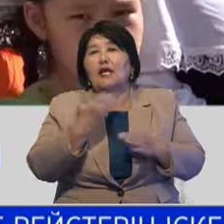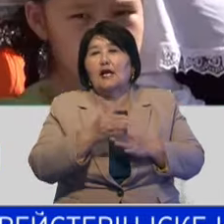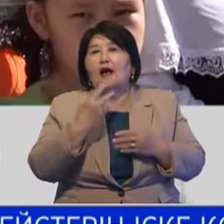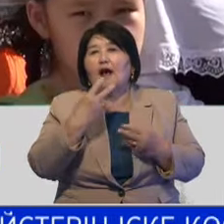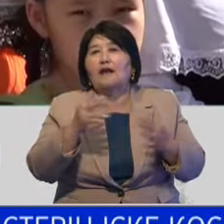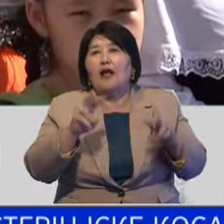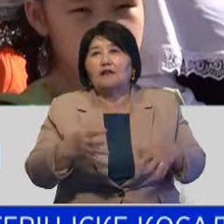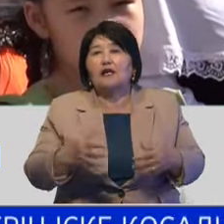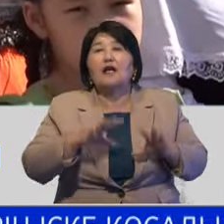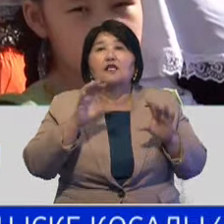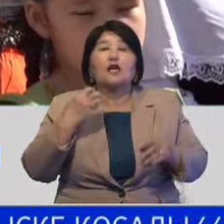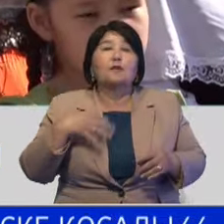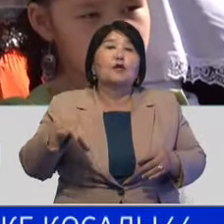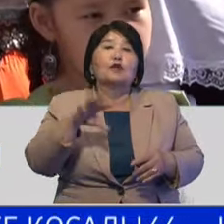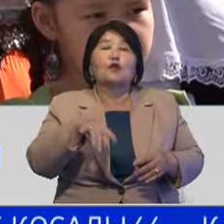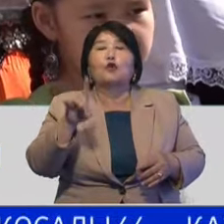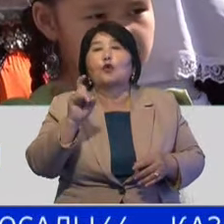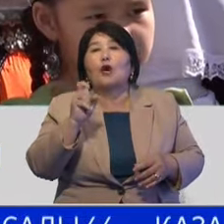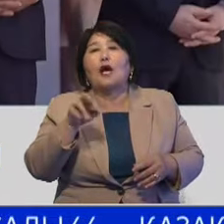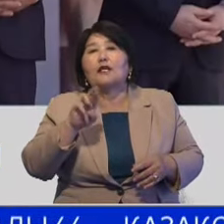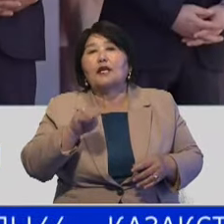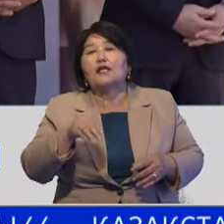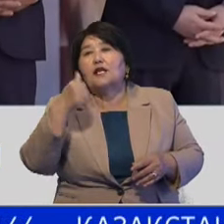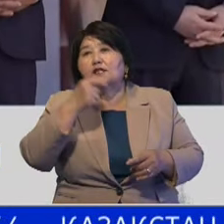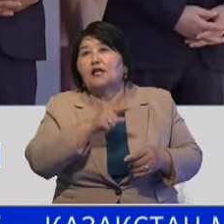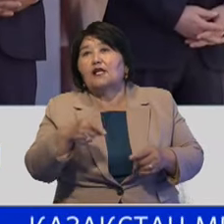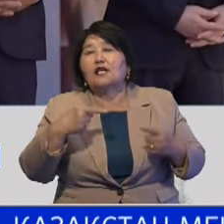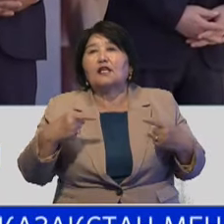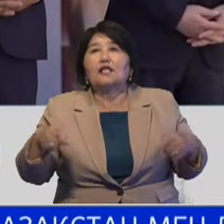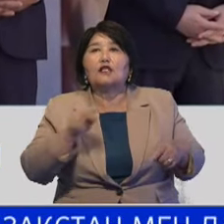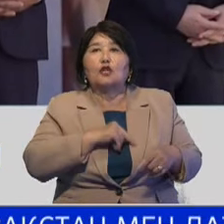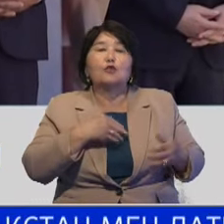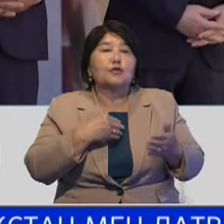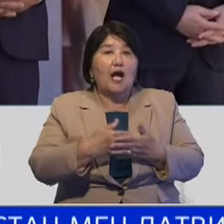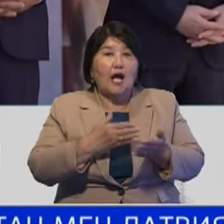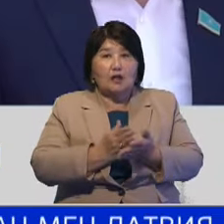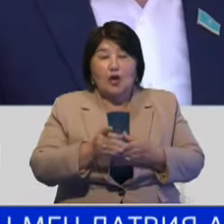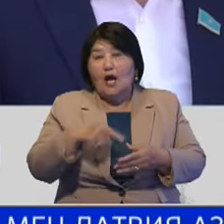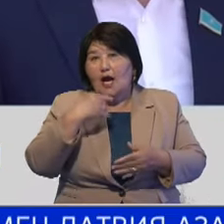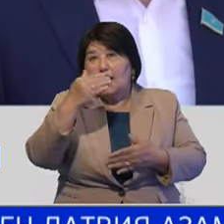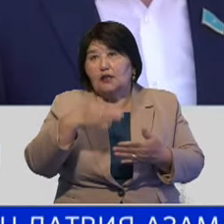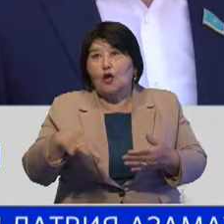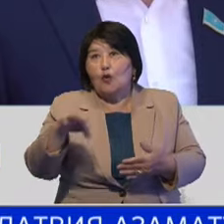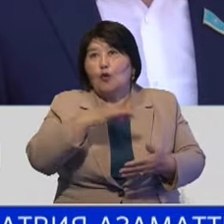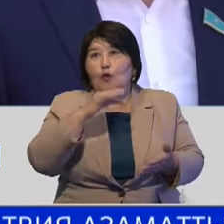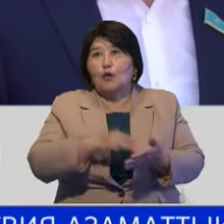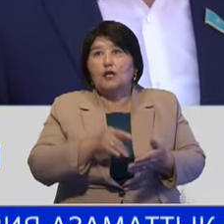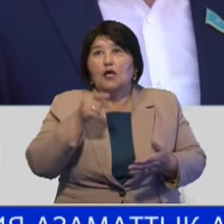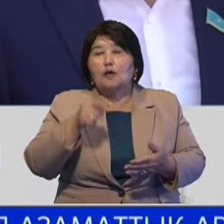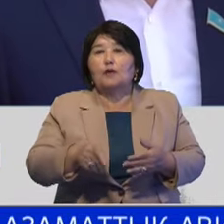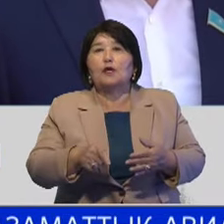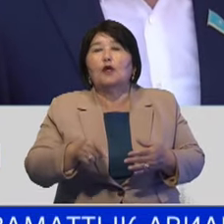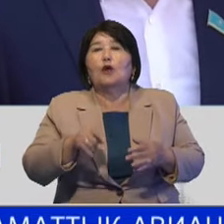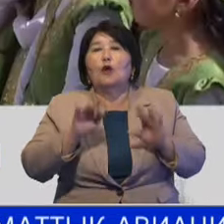қаралды. Жалпы сыр өңірінде руханият жыл аясында онан басқа да ауқымды жұмыстар атқарылуда. Атап айтсақ, облыс орталығында 1000 орындық